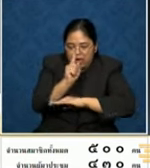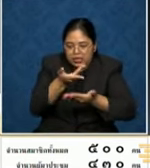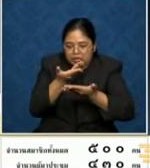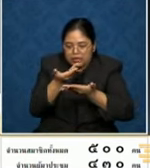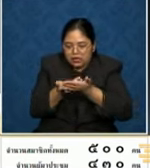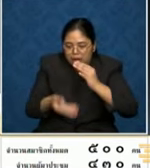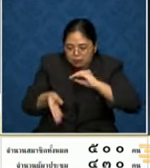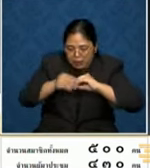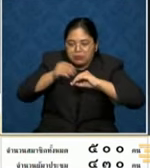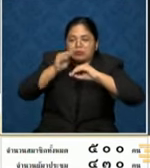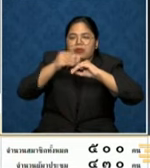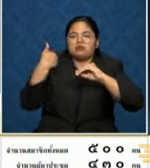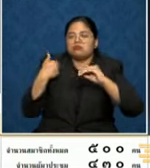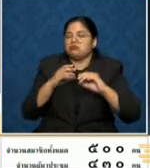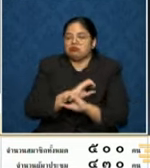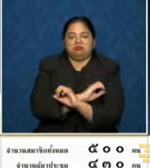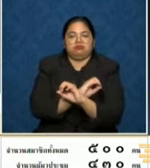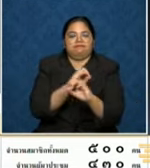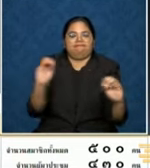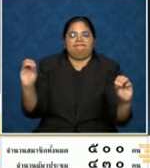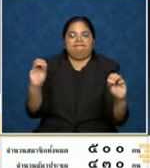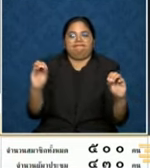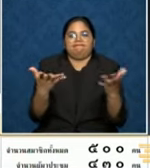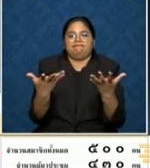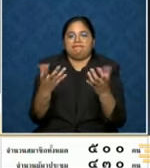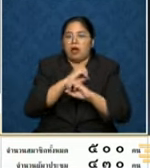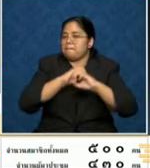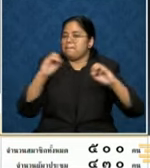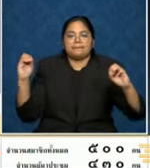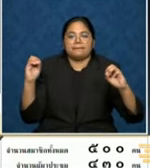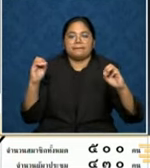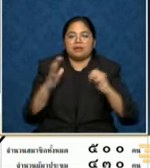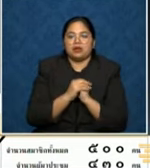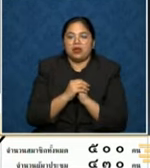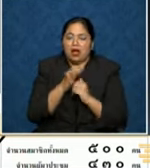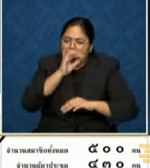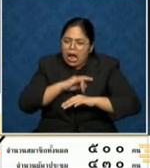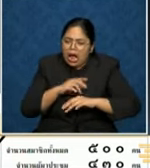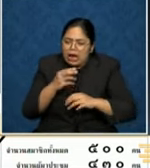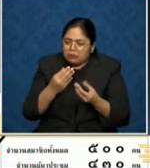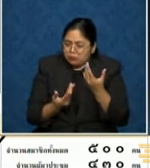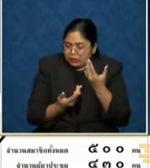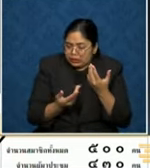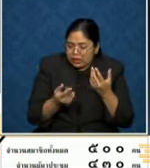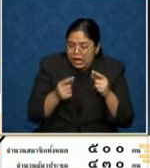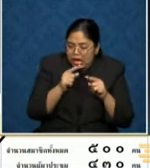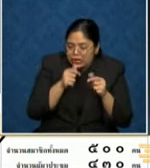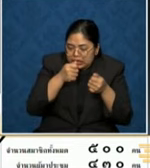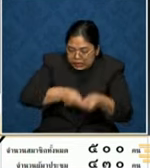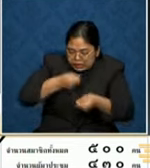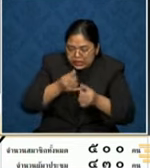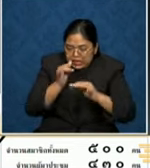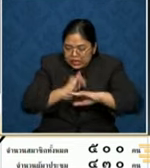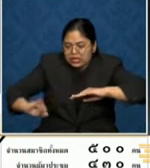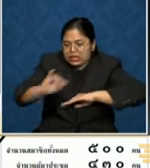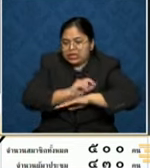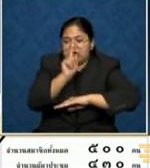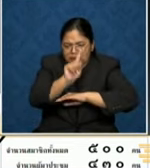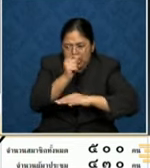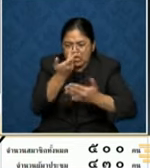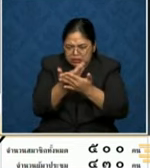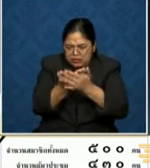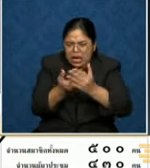ยังไม่มีเลยครับท่านประธานครับเราจะทำยังไงเพิ่มผลตอบแทนต่อไร่ให้สูงขึ้นเพื่อที่จะให้มีเนี่ยครับพี่น้องเกษ